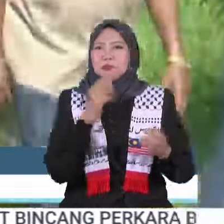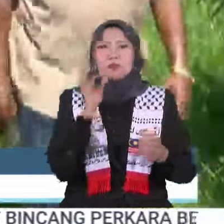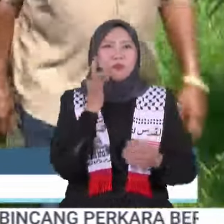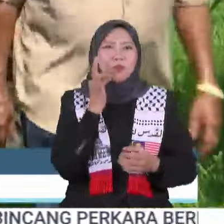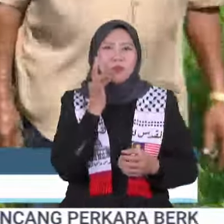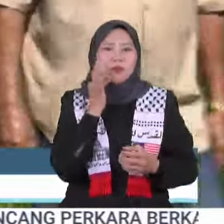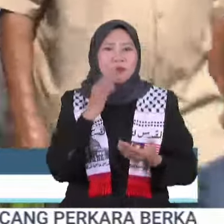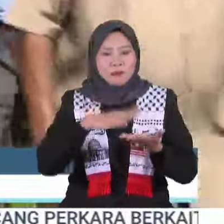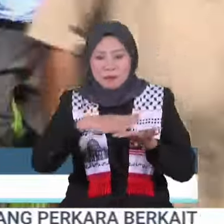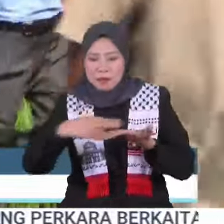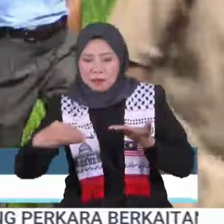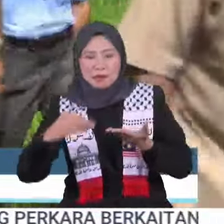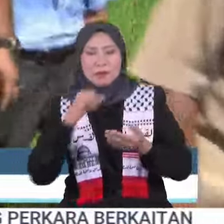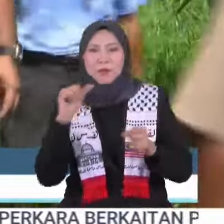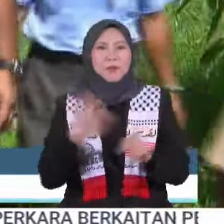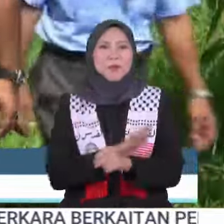cukup.